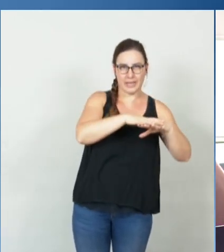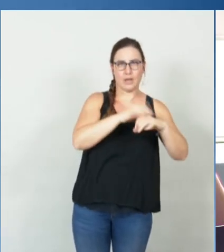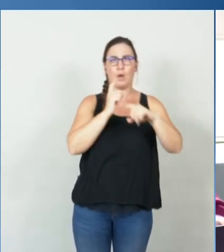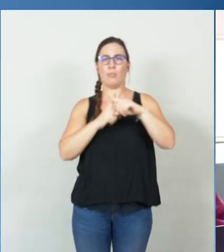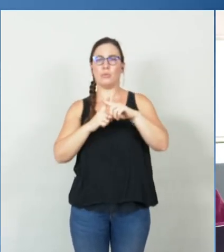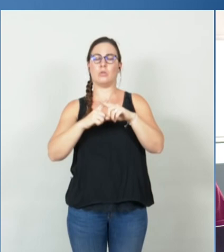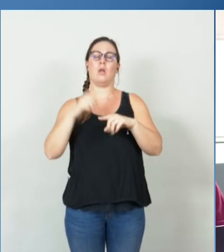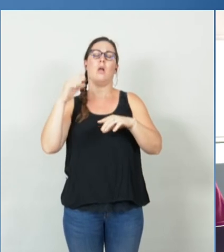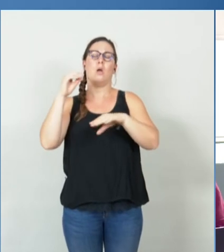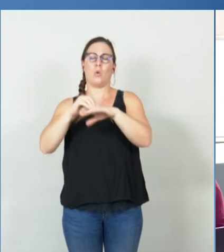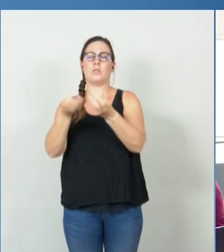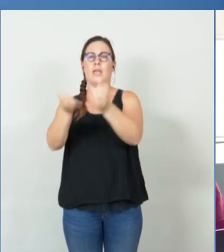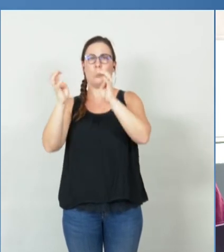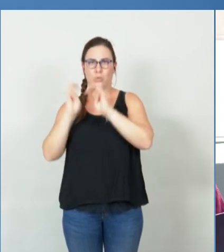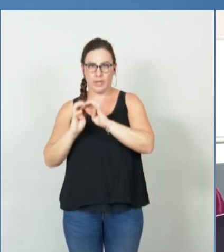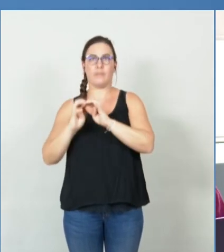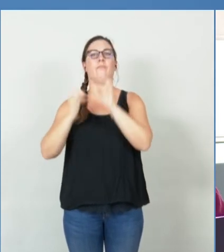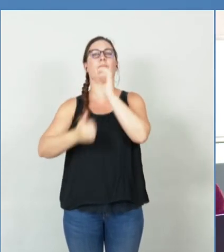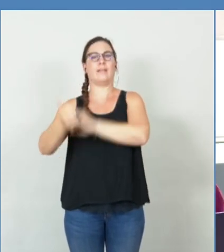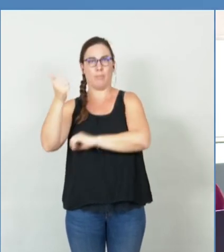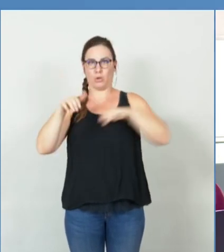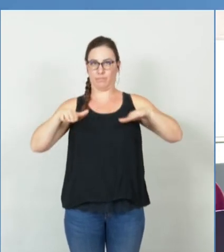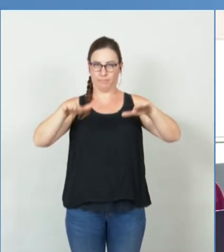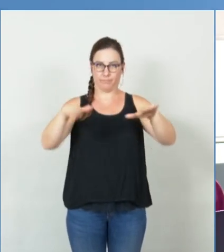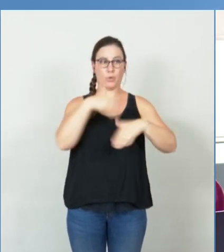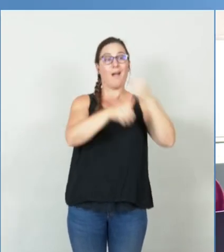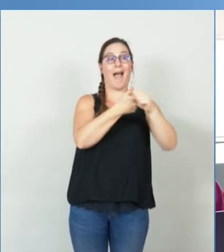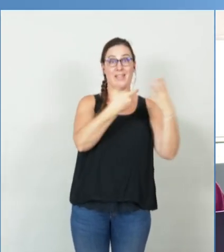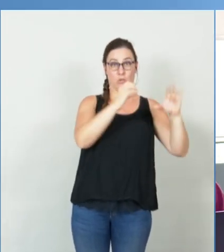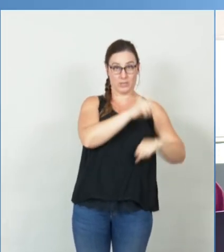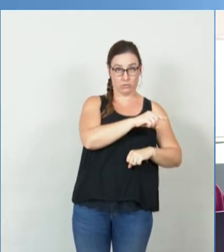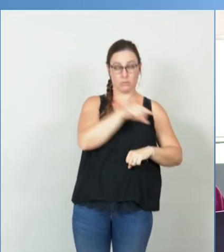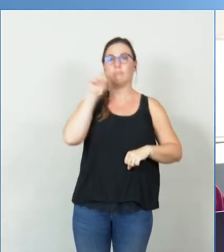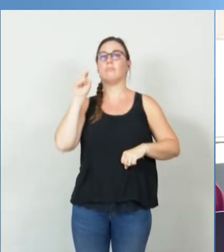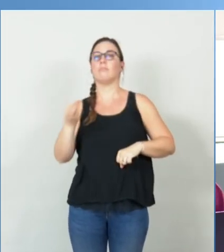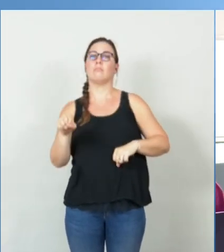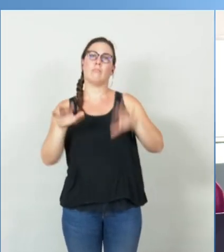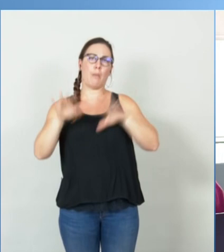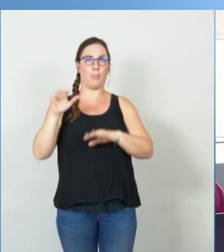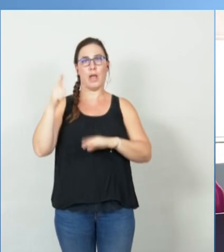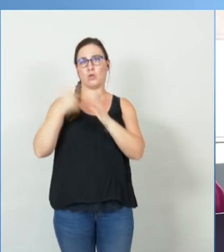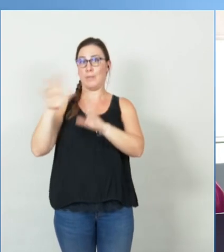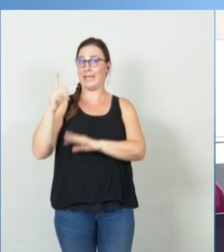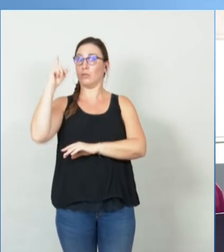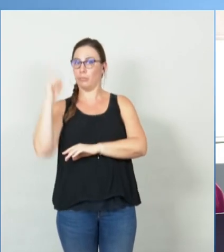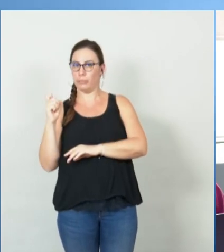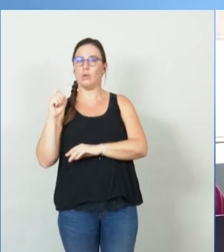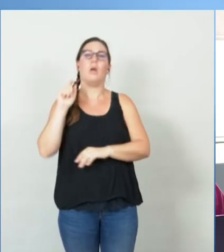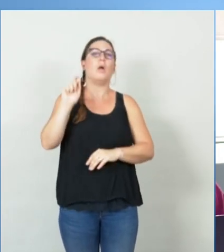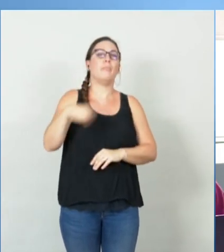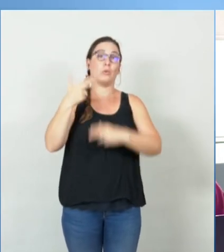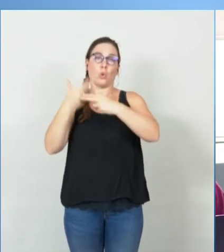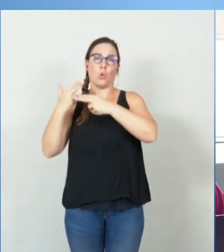consultatifs indépendants donc les union de quartier depuis les années 60 et les conseils consultatifs depuis 2015 avec des changements de